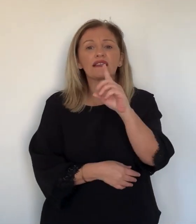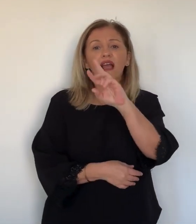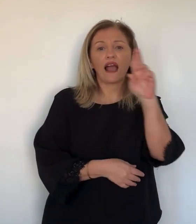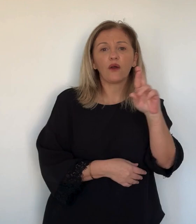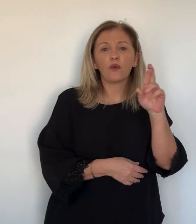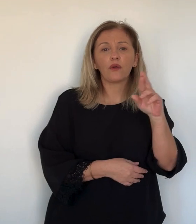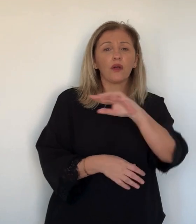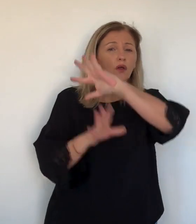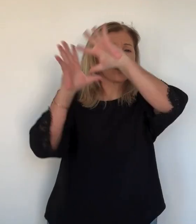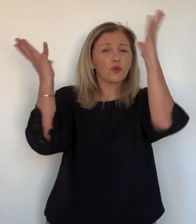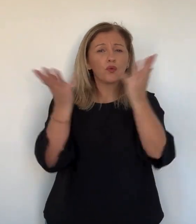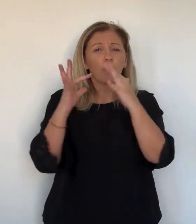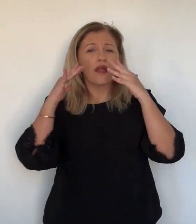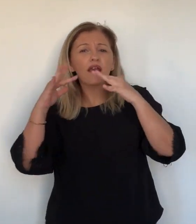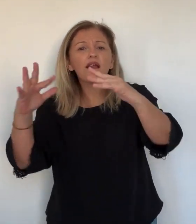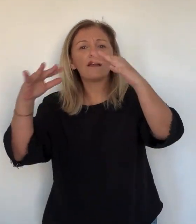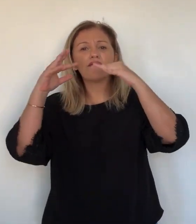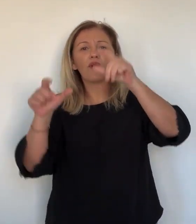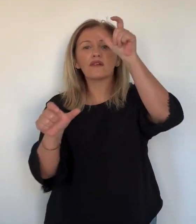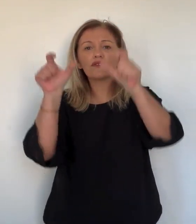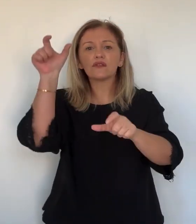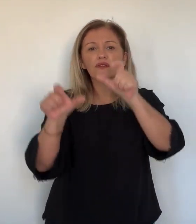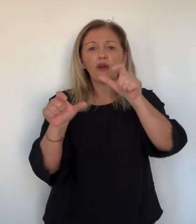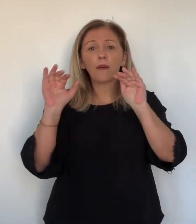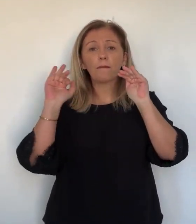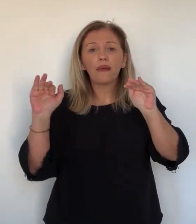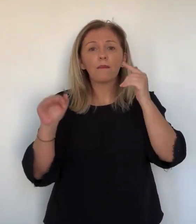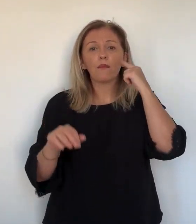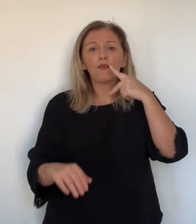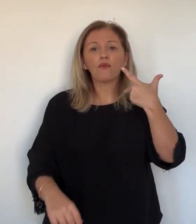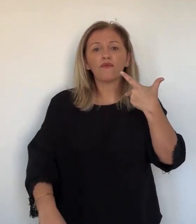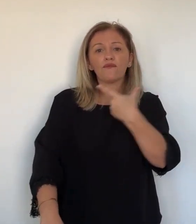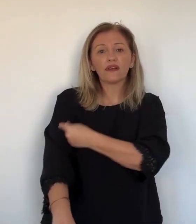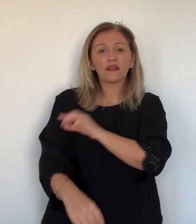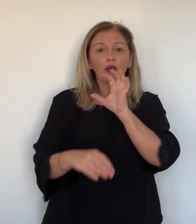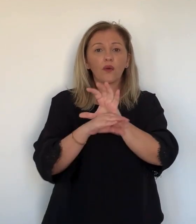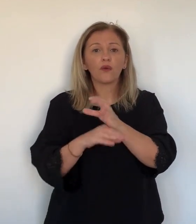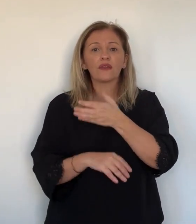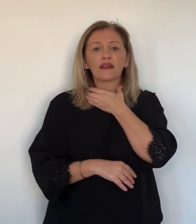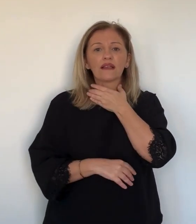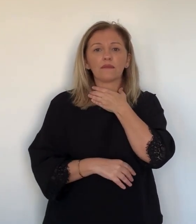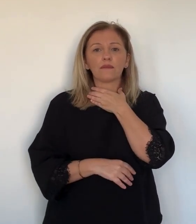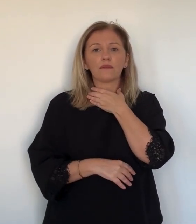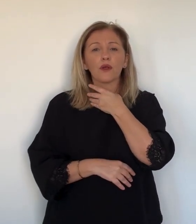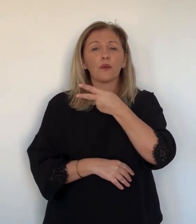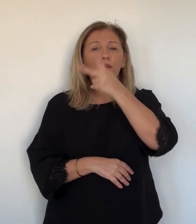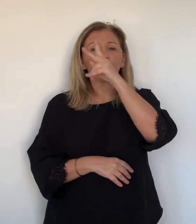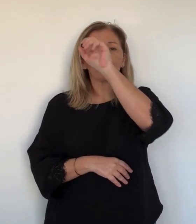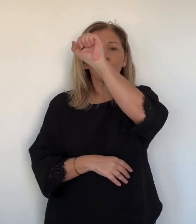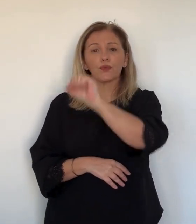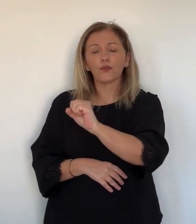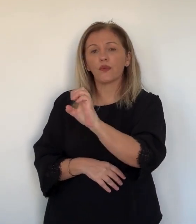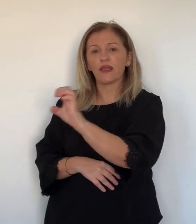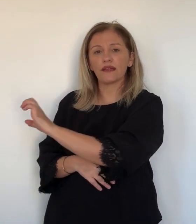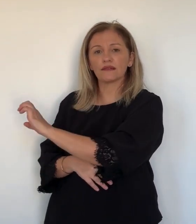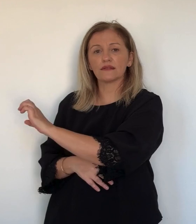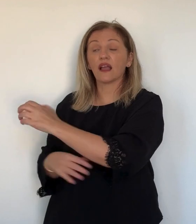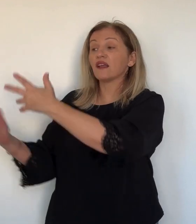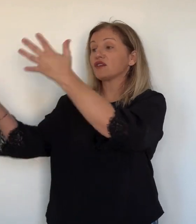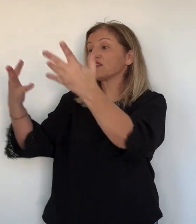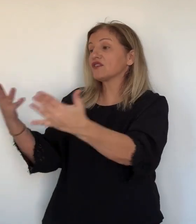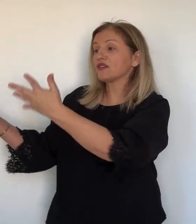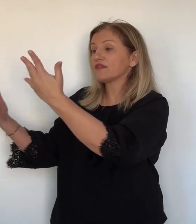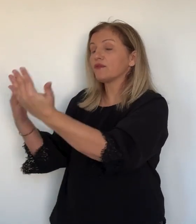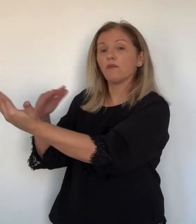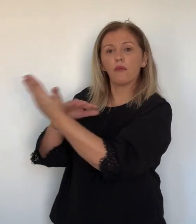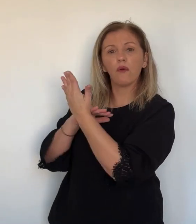ses nombreux soutiens ici aussi. L'impact de la période sur la vaccination, grippe comprise, se lit dans les chiffres nationaux de tout le Sud-Est. Le